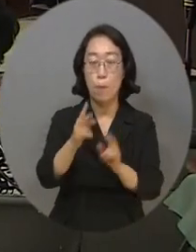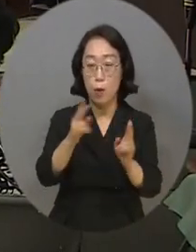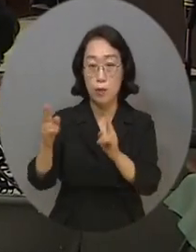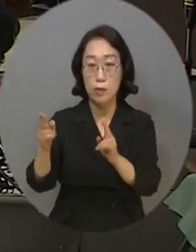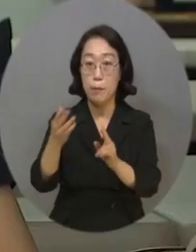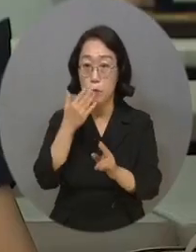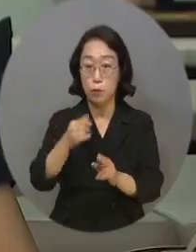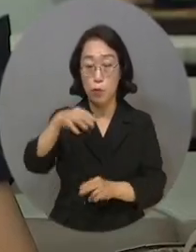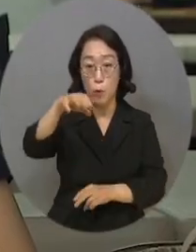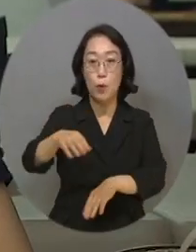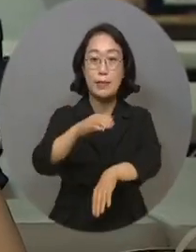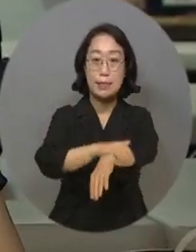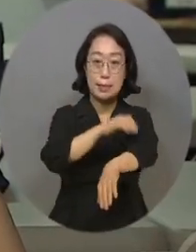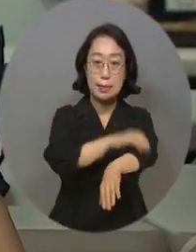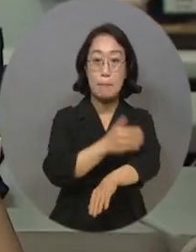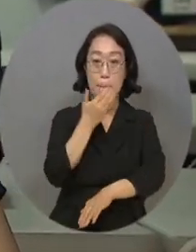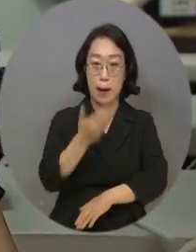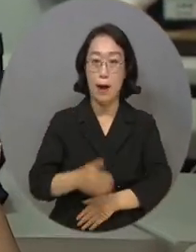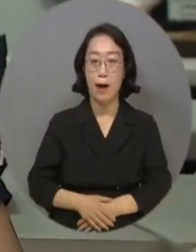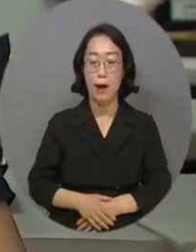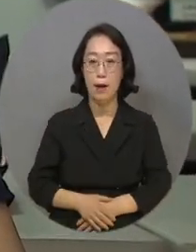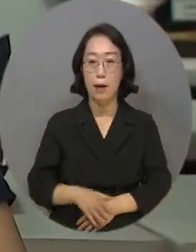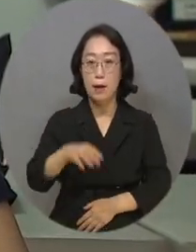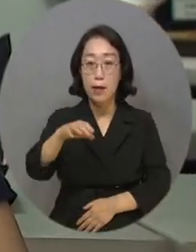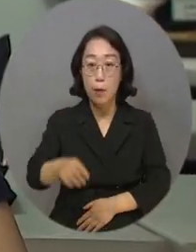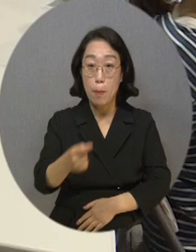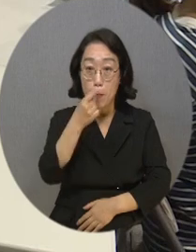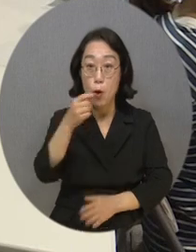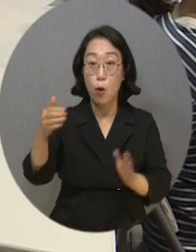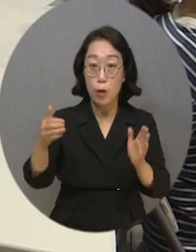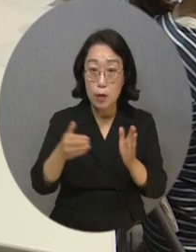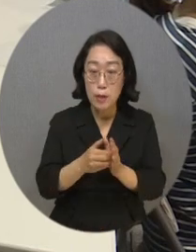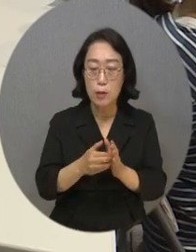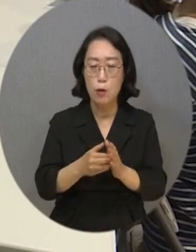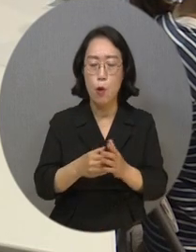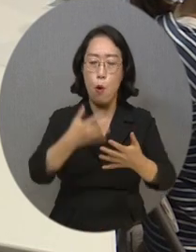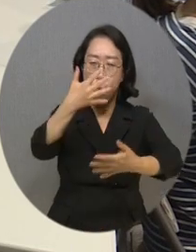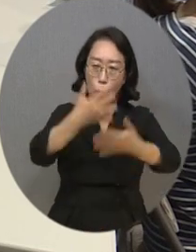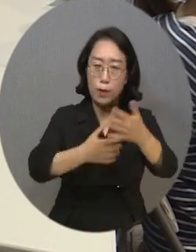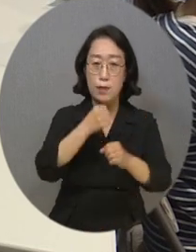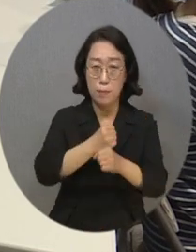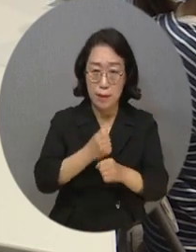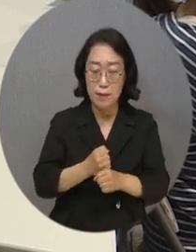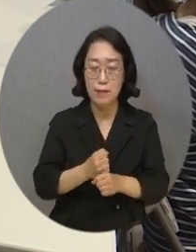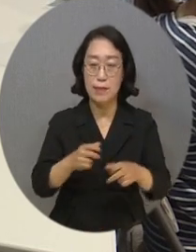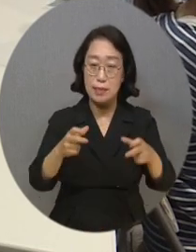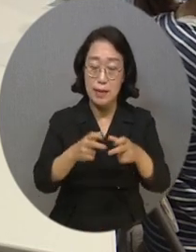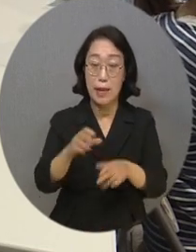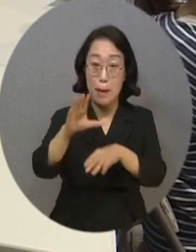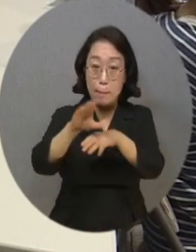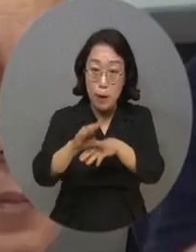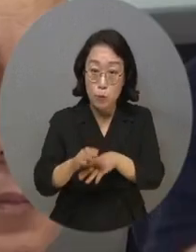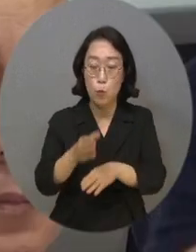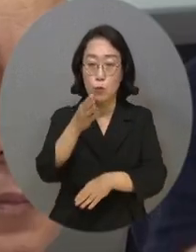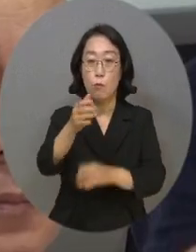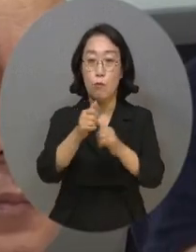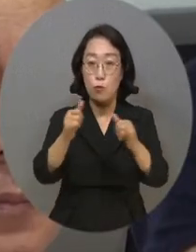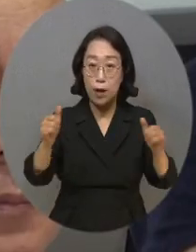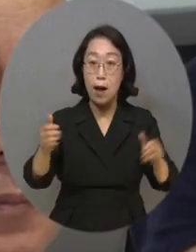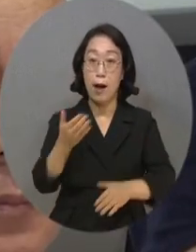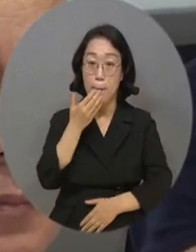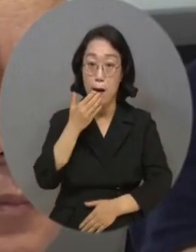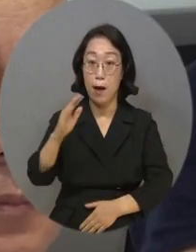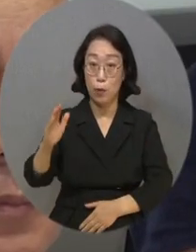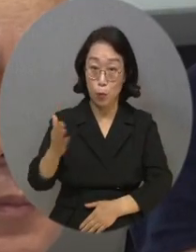있는 환경 등이 지원됩니다. 이번 교육을 통해 다양한 콘텐츠를 생산하는 장애인 방송 전문가로서의 기회를